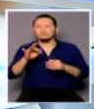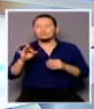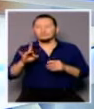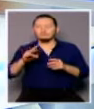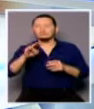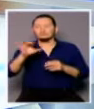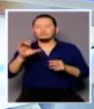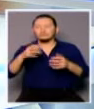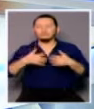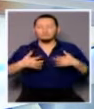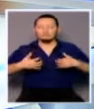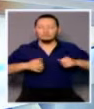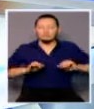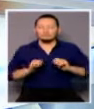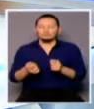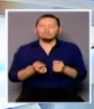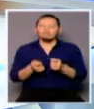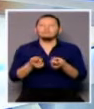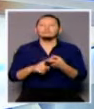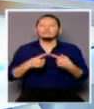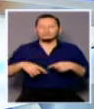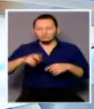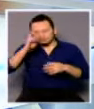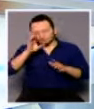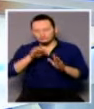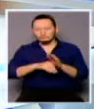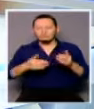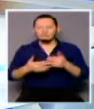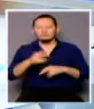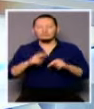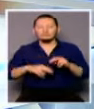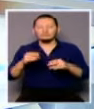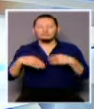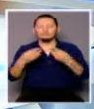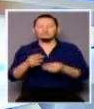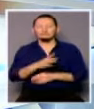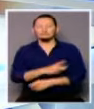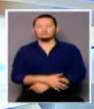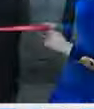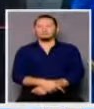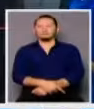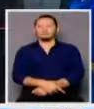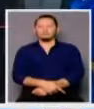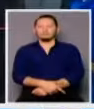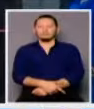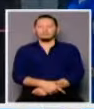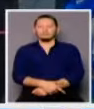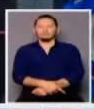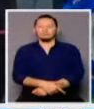және жануарлар дүниесін қорғау коммуналдық мемлекеттік мекемесінің жаңа ғимараты пайдалануға берілді.